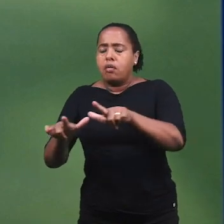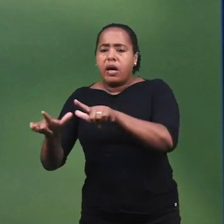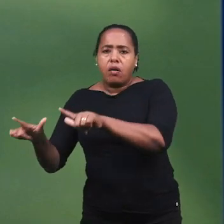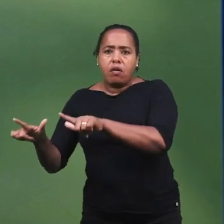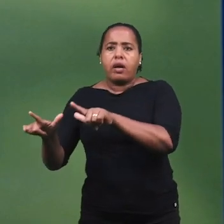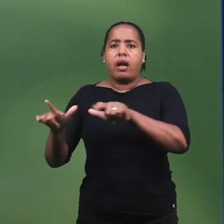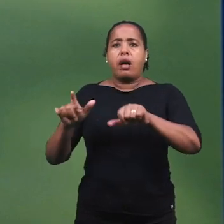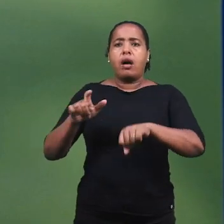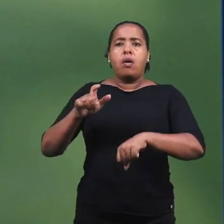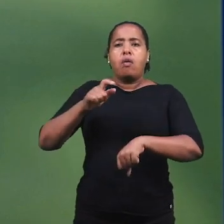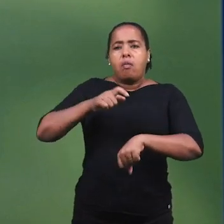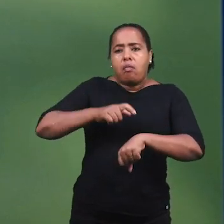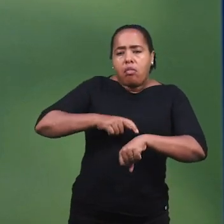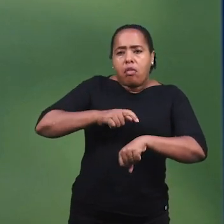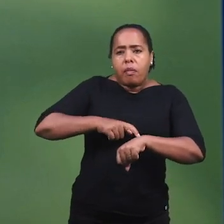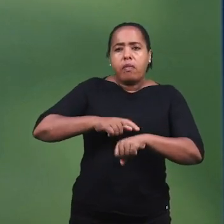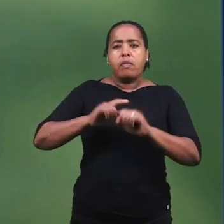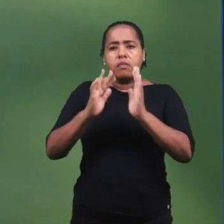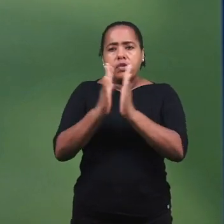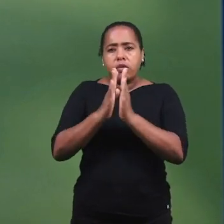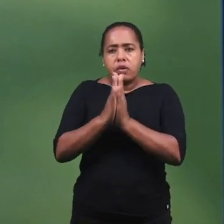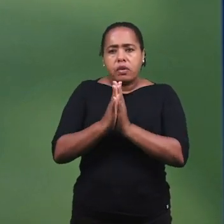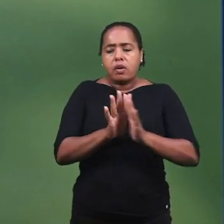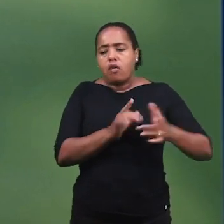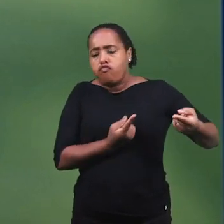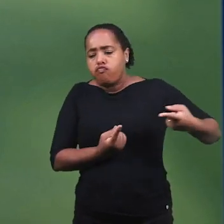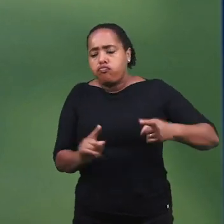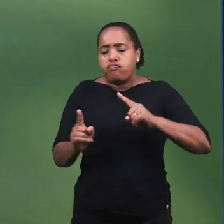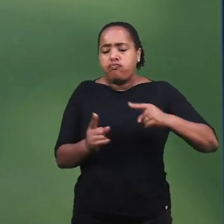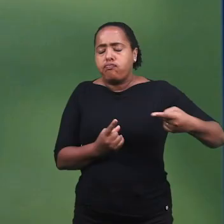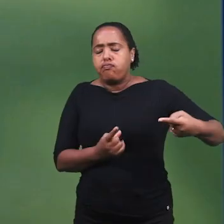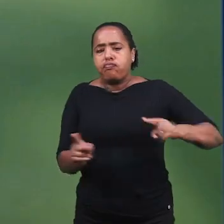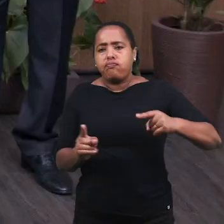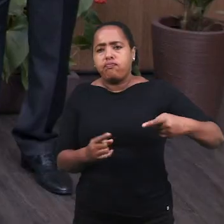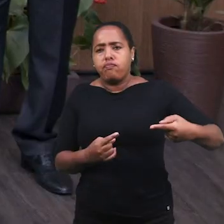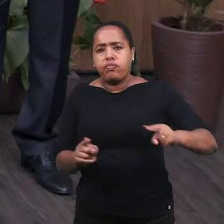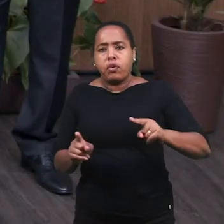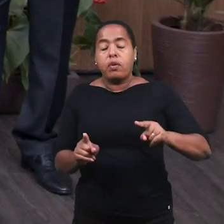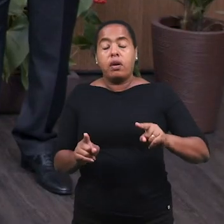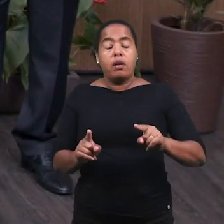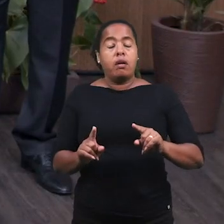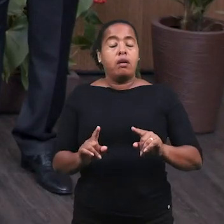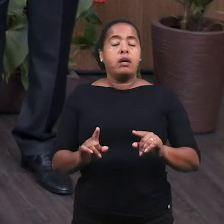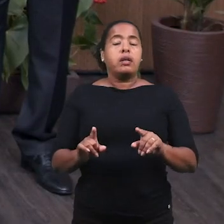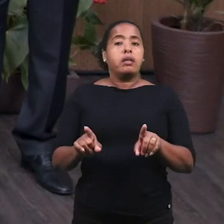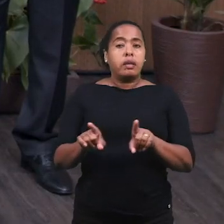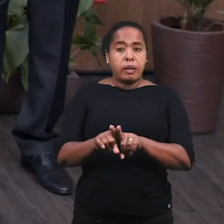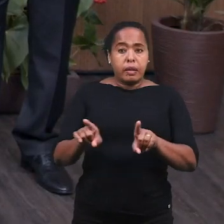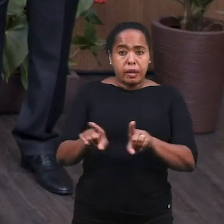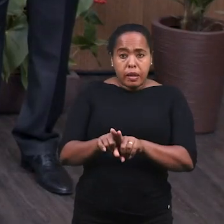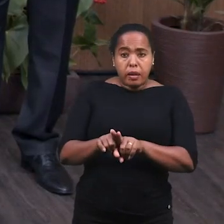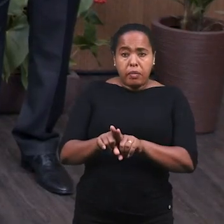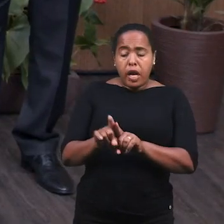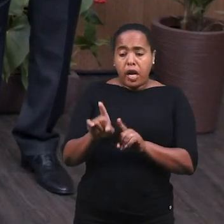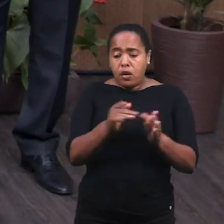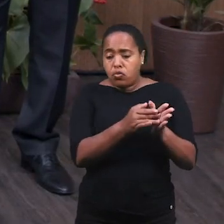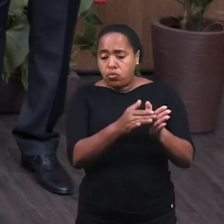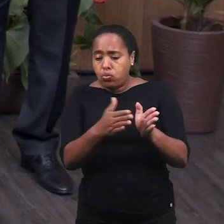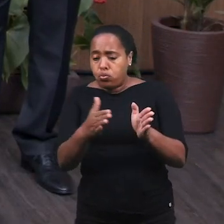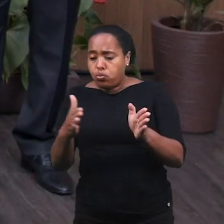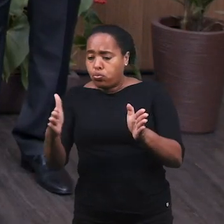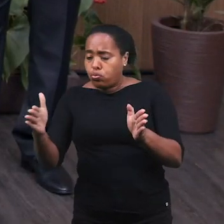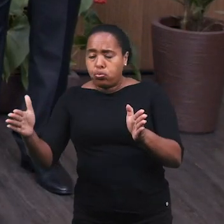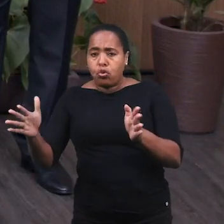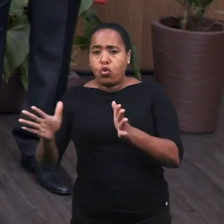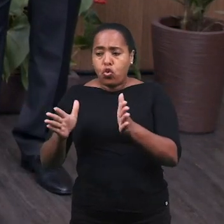3 лет хождения по земле израильской, молитвы, ночные молитвы, преследования,